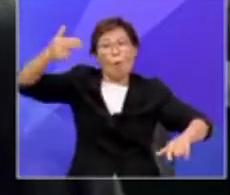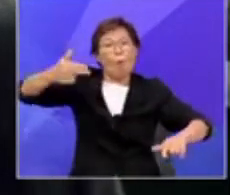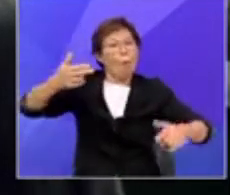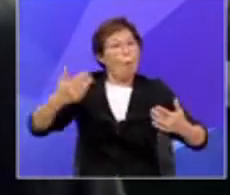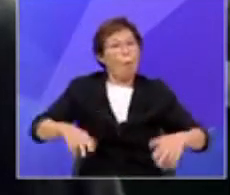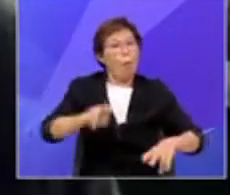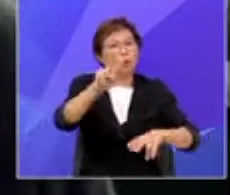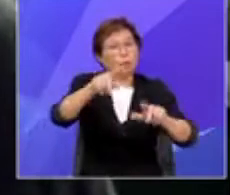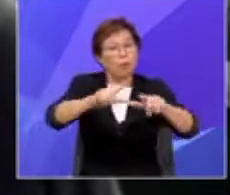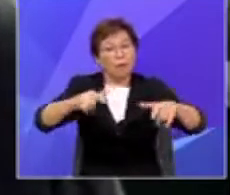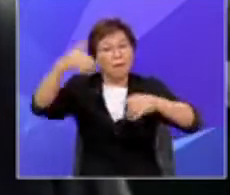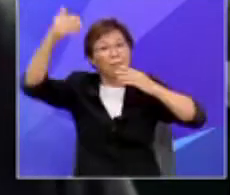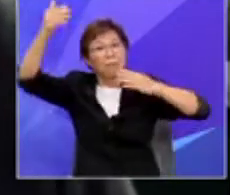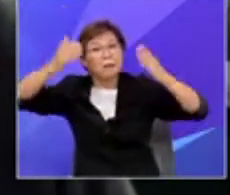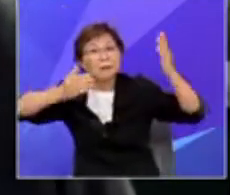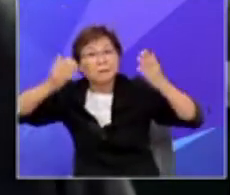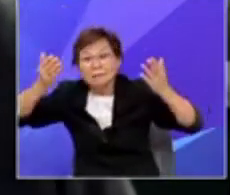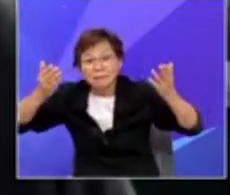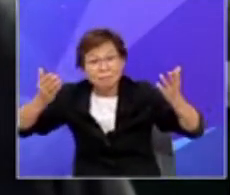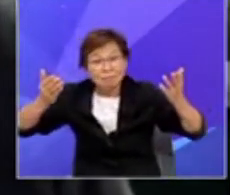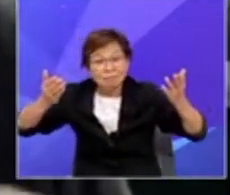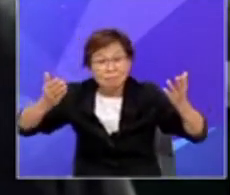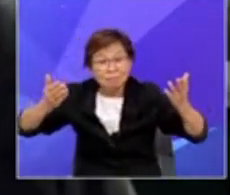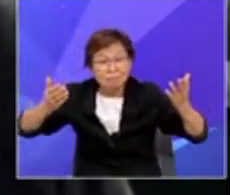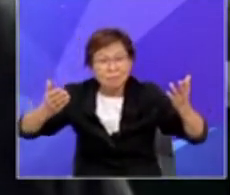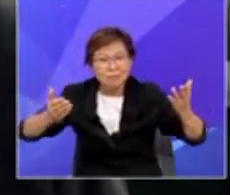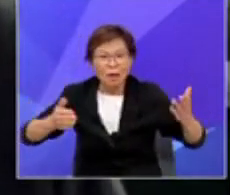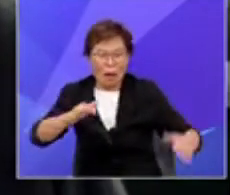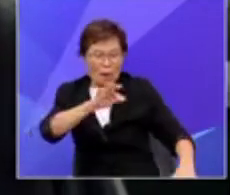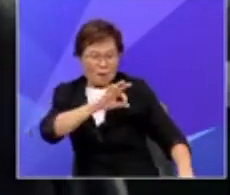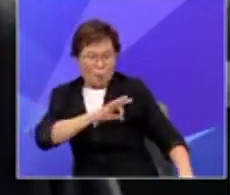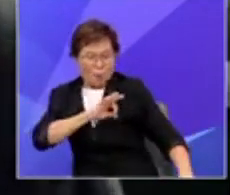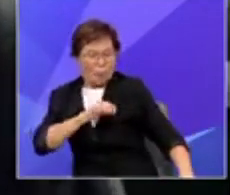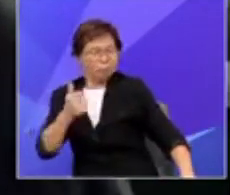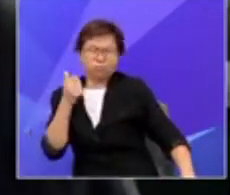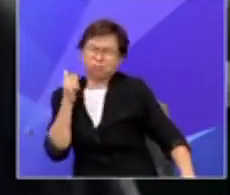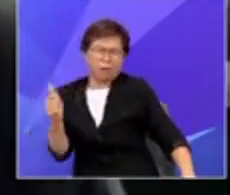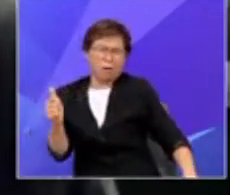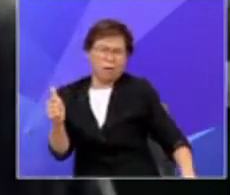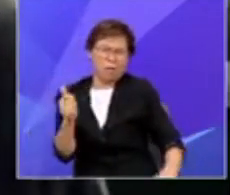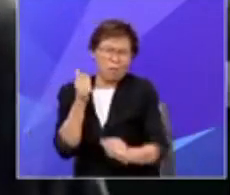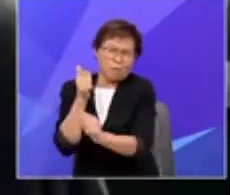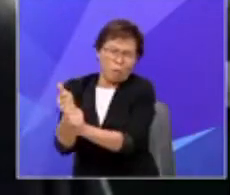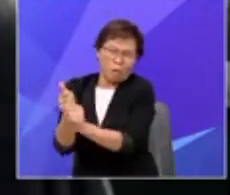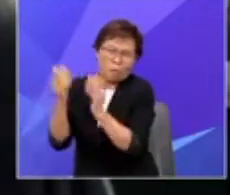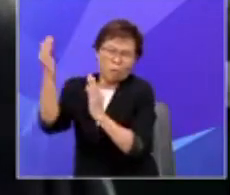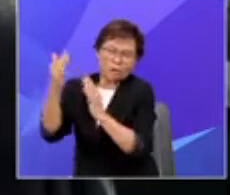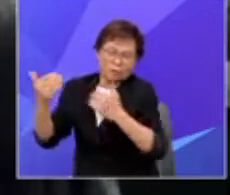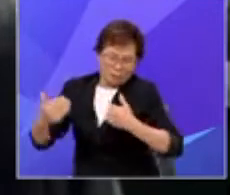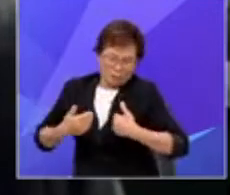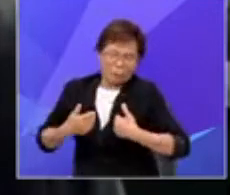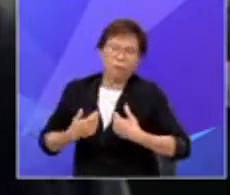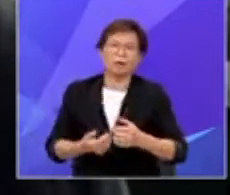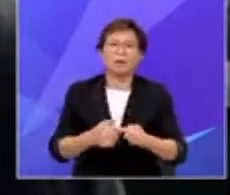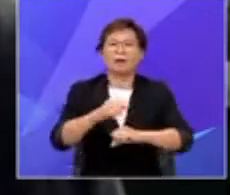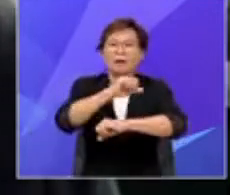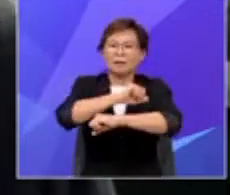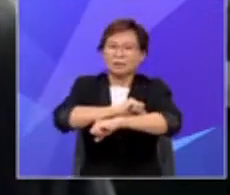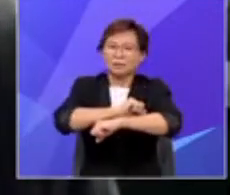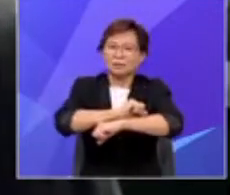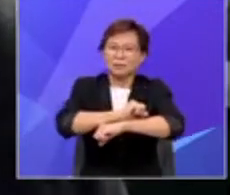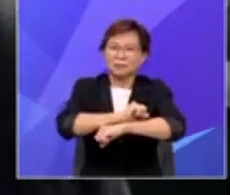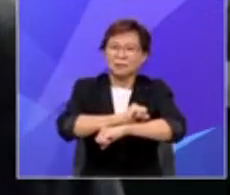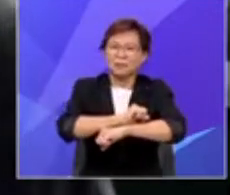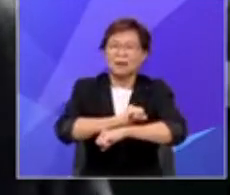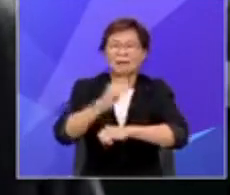paling coolism in Malaysia baby kelebihan-kelebihan boleh jadi ada pada Malaysia dan kelebihan daripada segi struktur juga